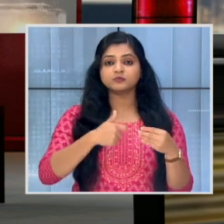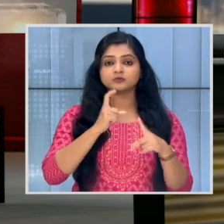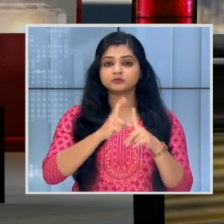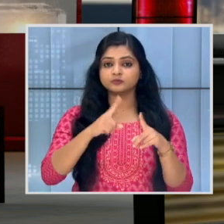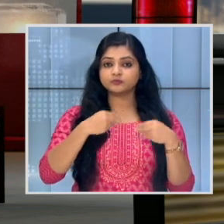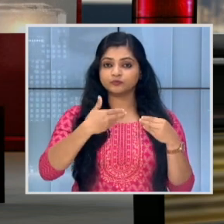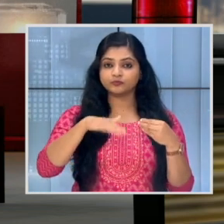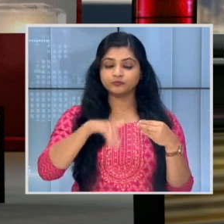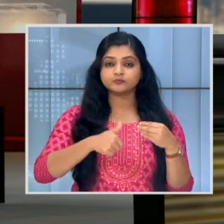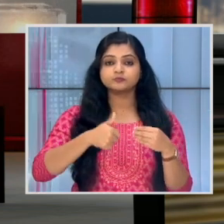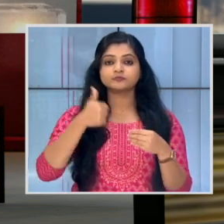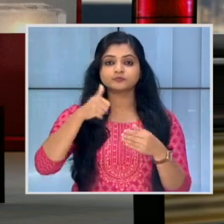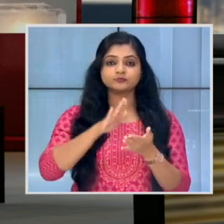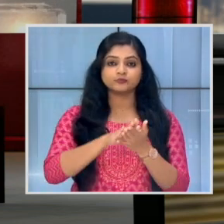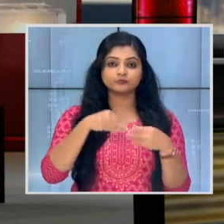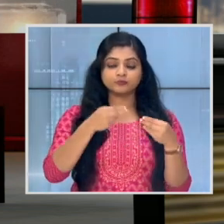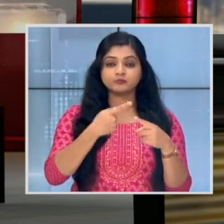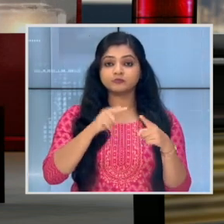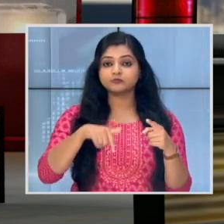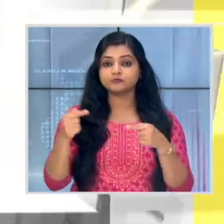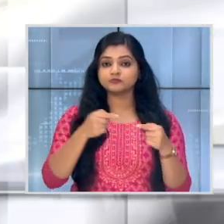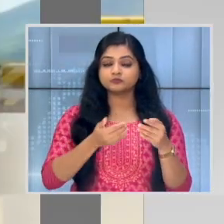മേഖലകളിൽ ഇന്നും സംഘർഷങ്ങൾ ആവർത്തിച്ചു.